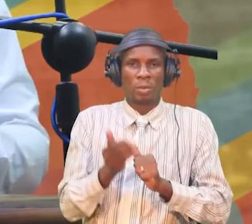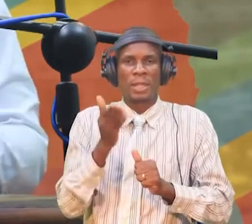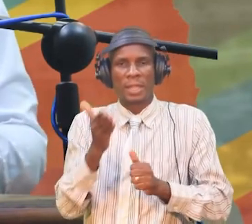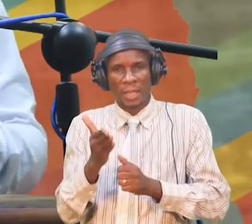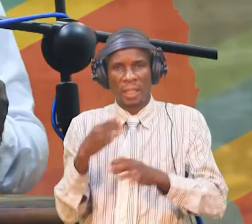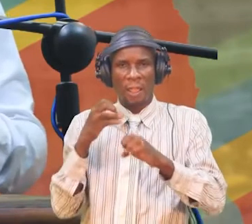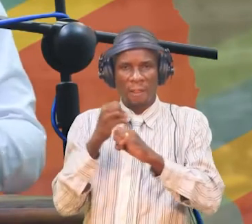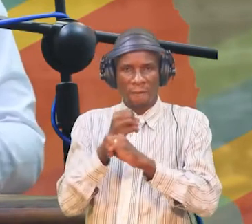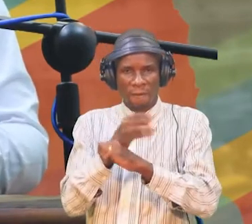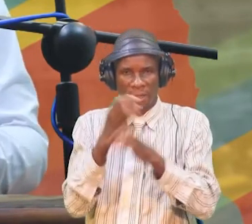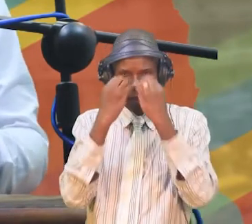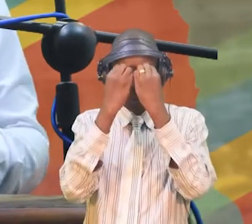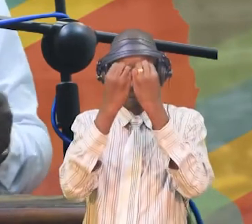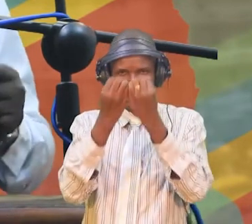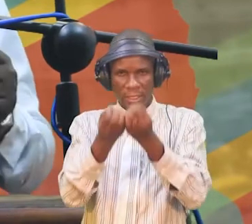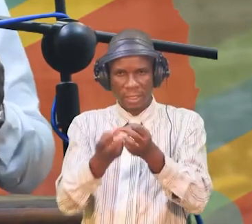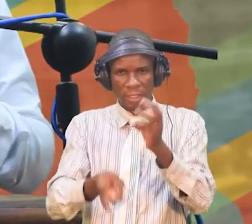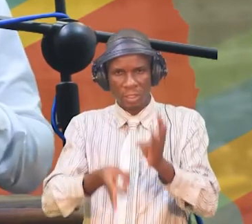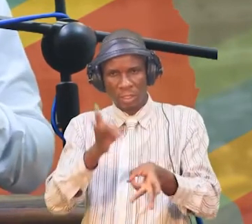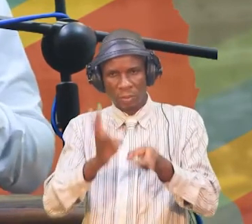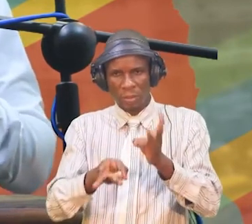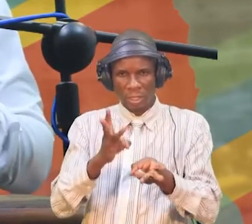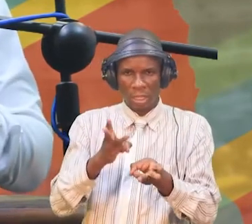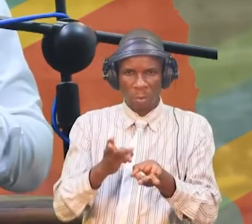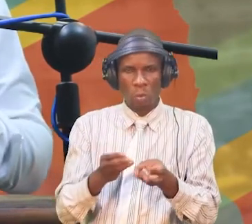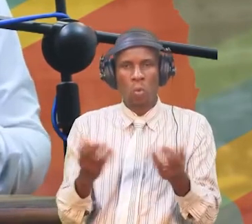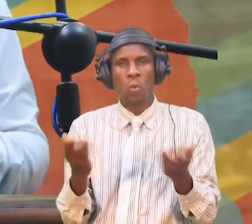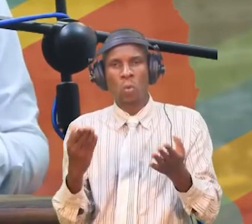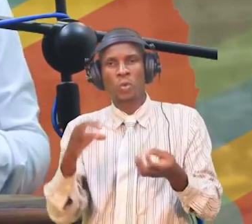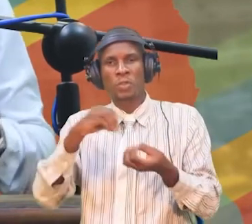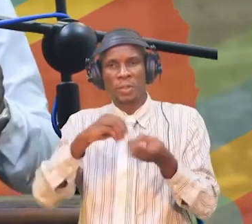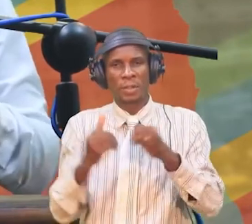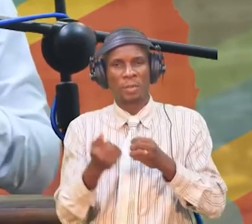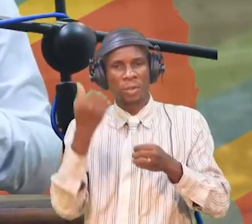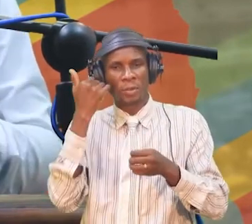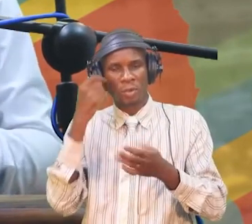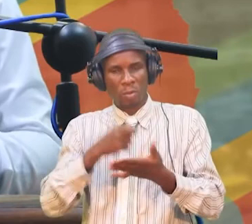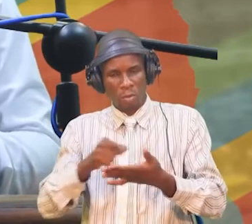www.plusquevainqueur en minuscule et en émo et au pluriel